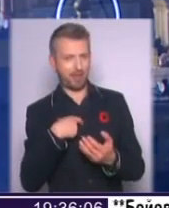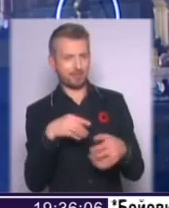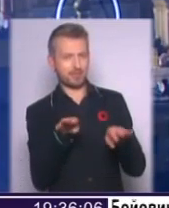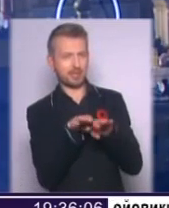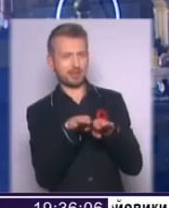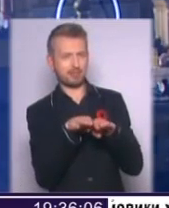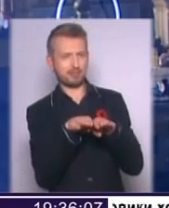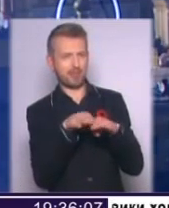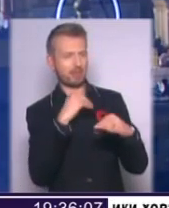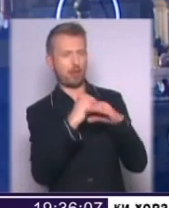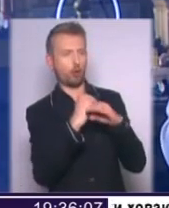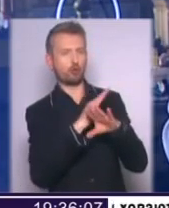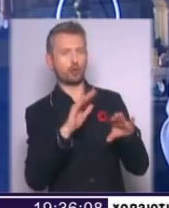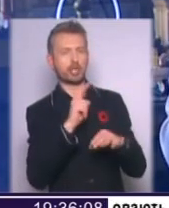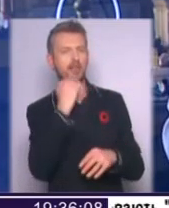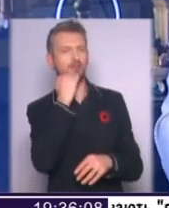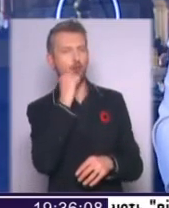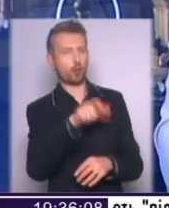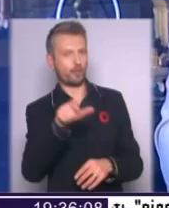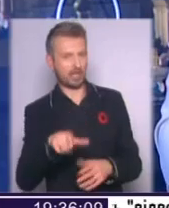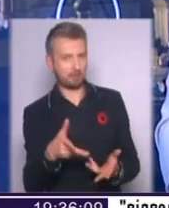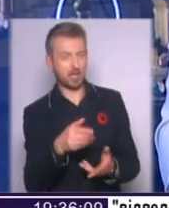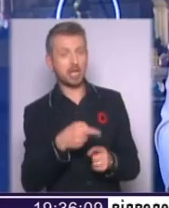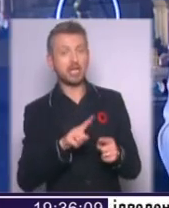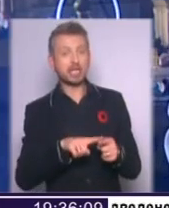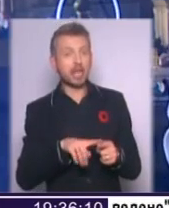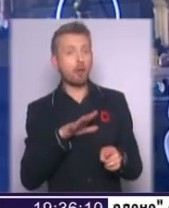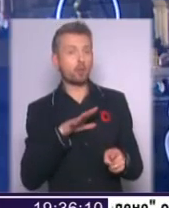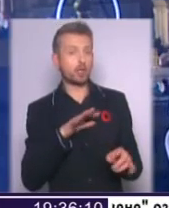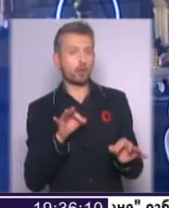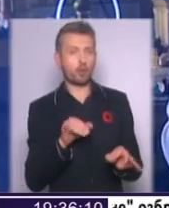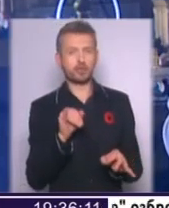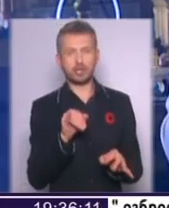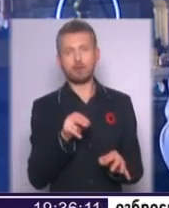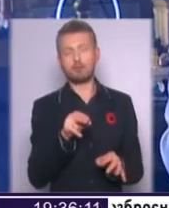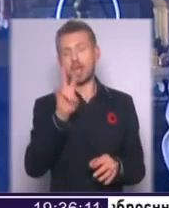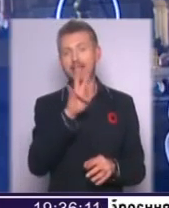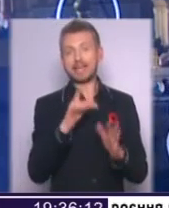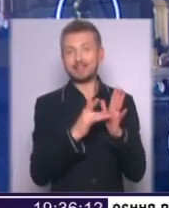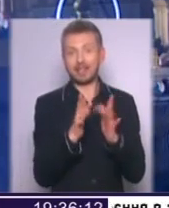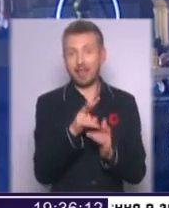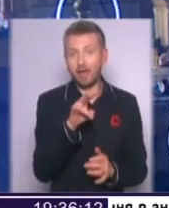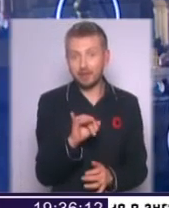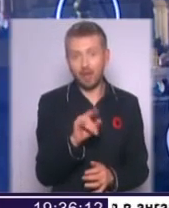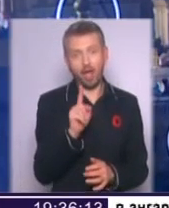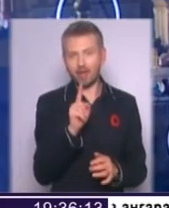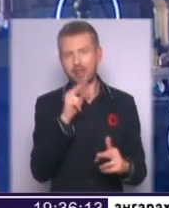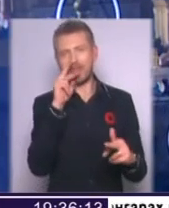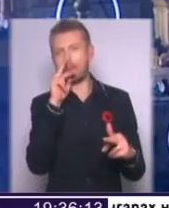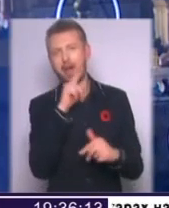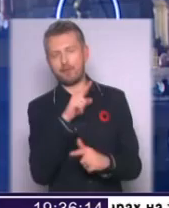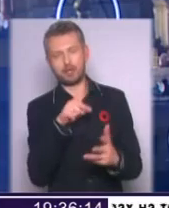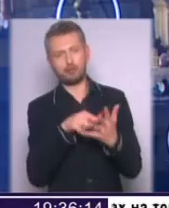з московитами, це були ще хоч і християни, але не зовсім правильні з точки